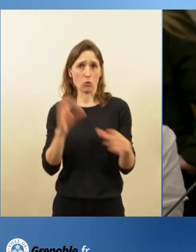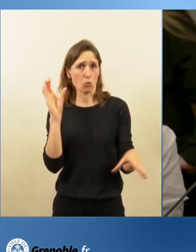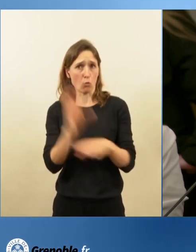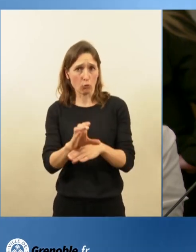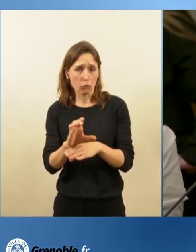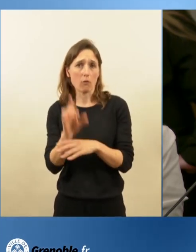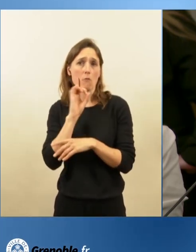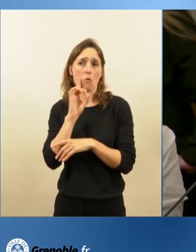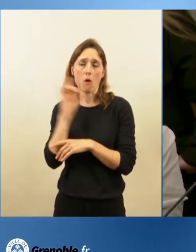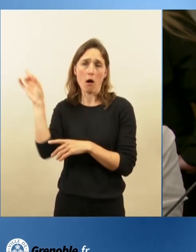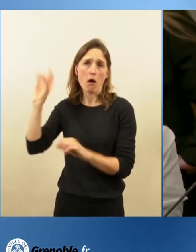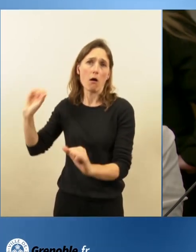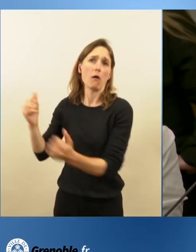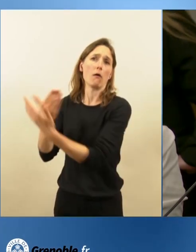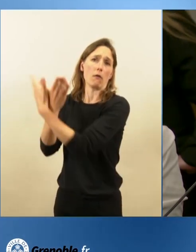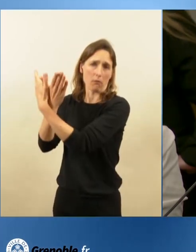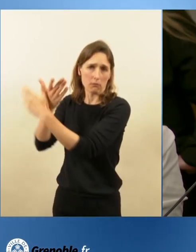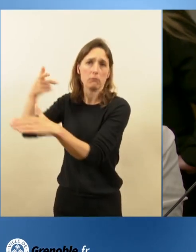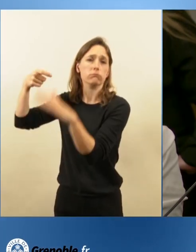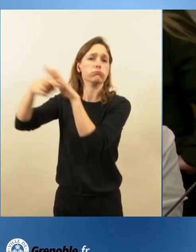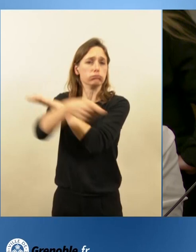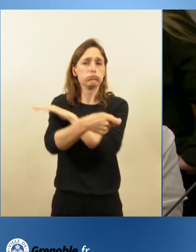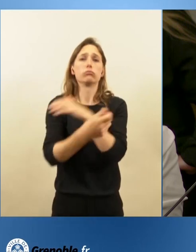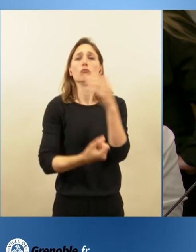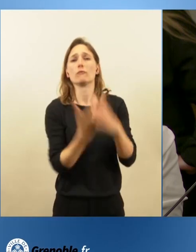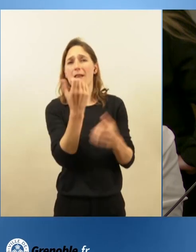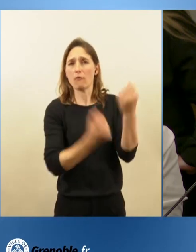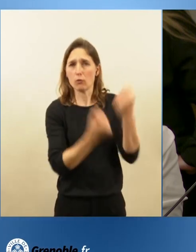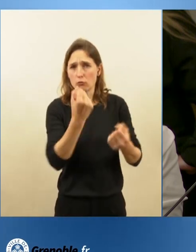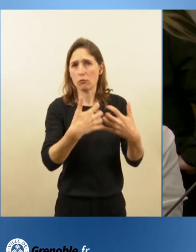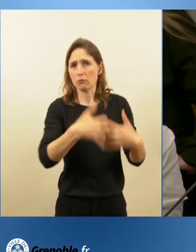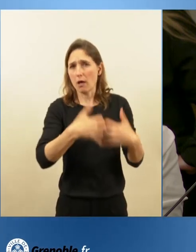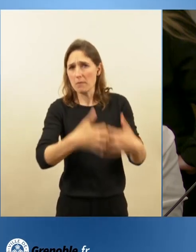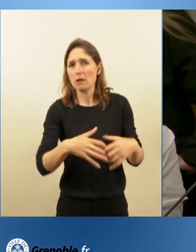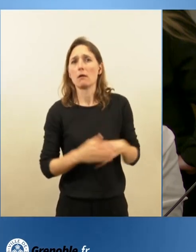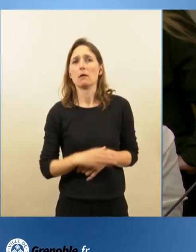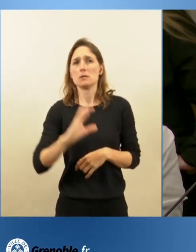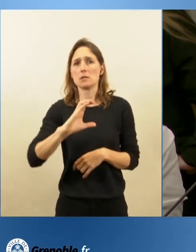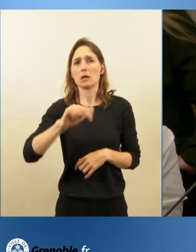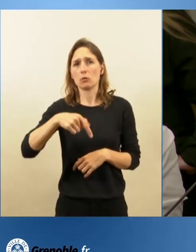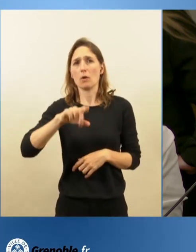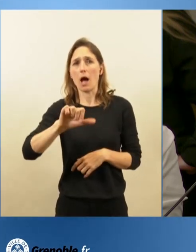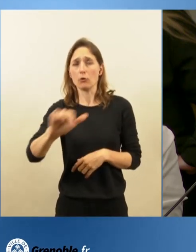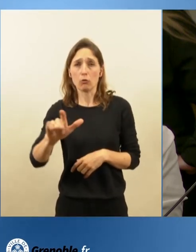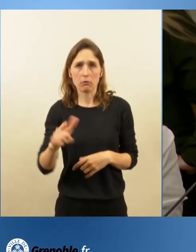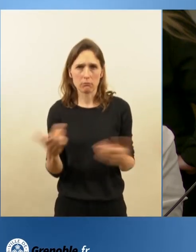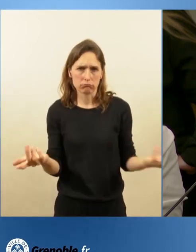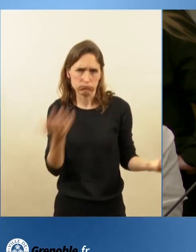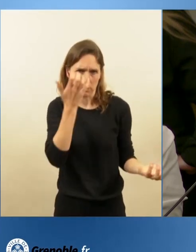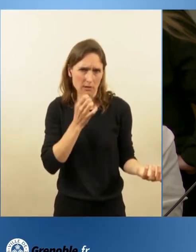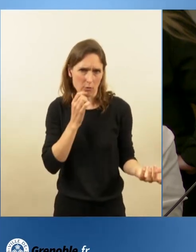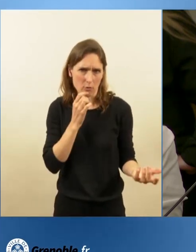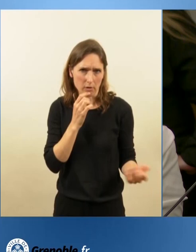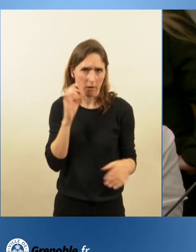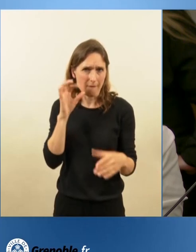est des financièrement au changement de véhicule thermique sécu à deux cela n'est pas sérieux côté contre un dispositif global